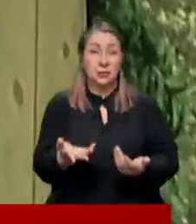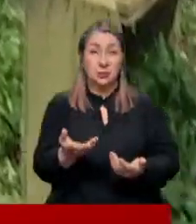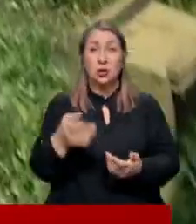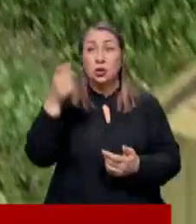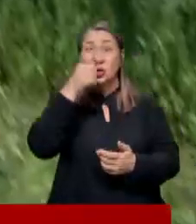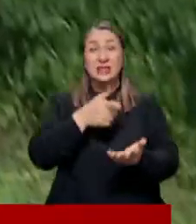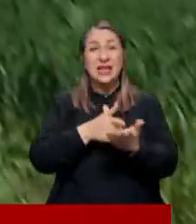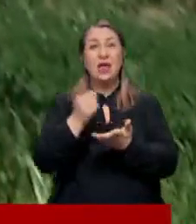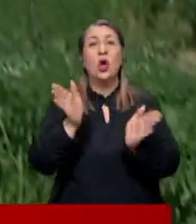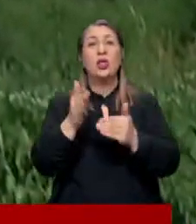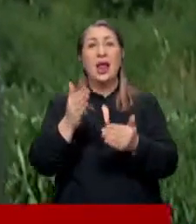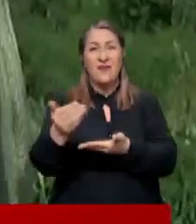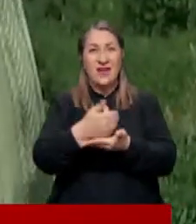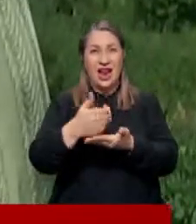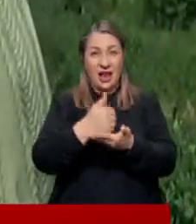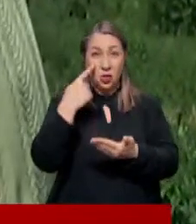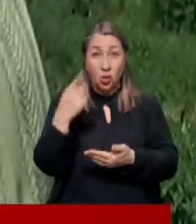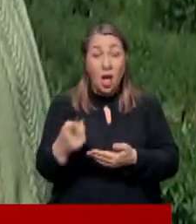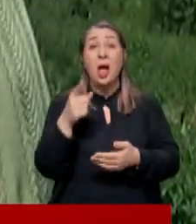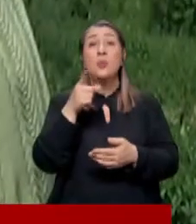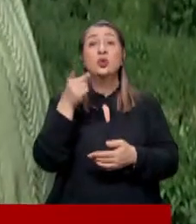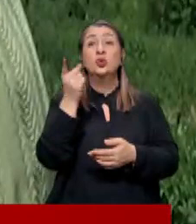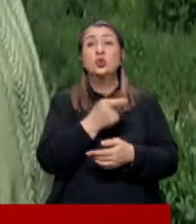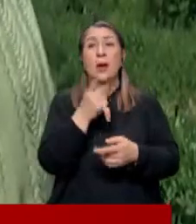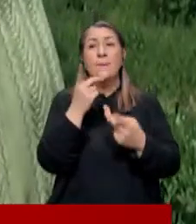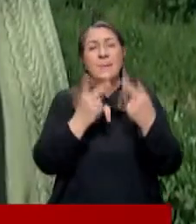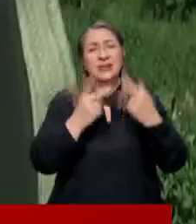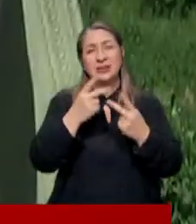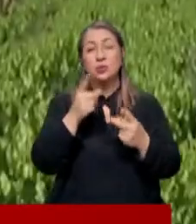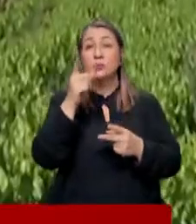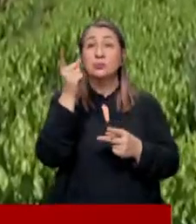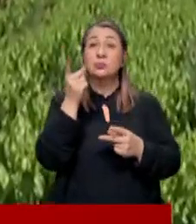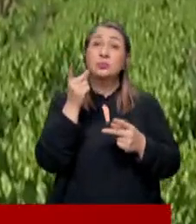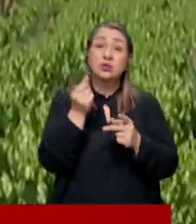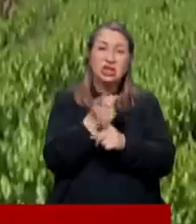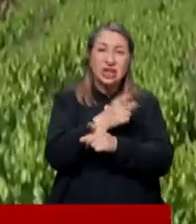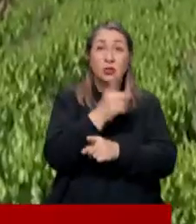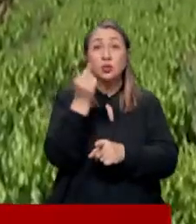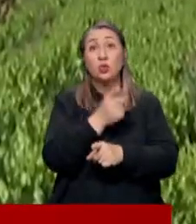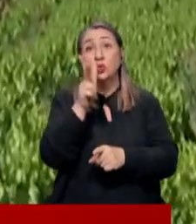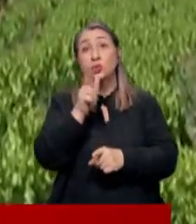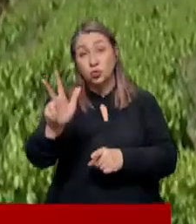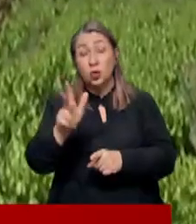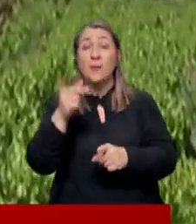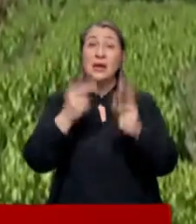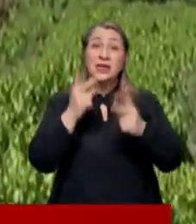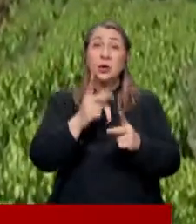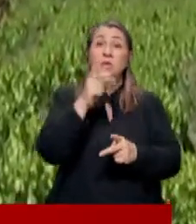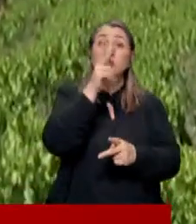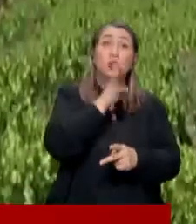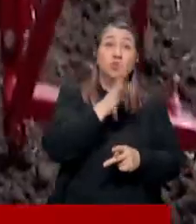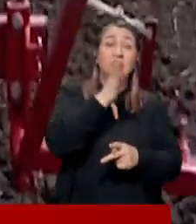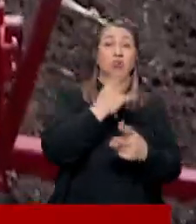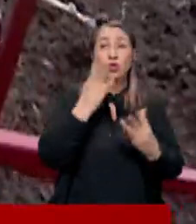Türkiye Ziraat Odaları Birliği verilerine göre ise bu yüzde bazı çeşitlerde %300'ün üzerinde, bazılarında %400-500